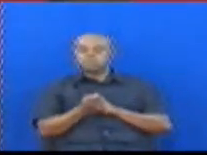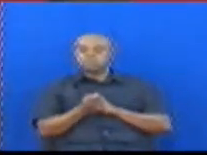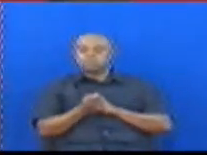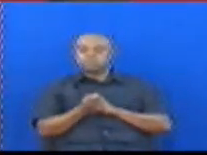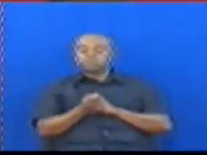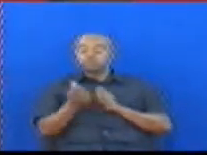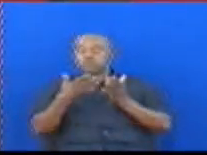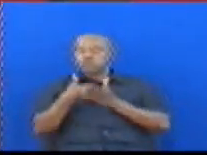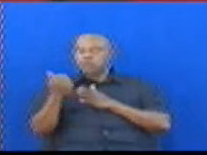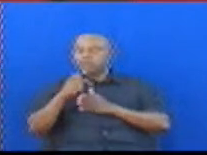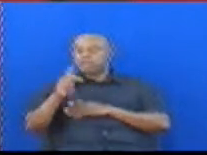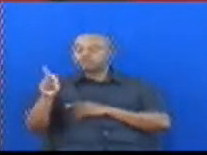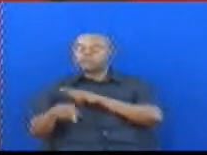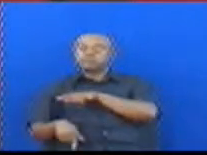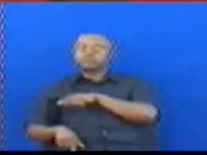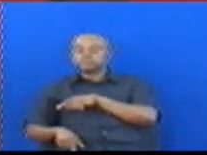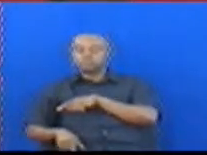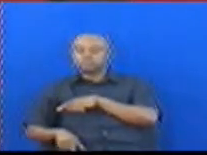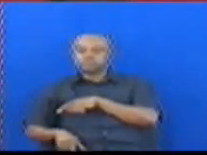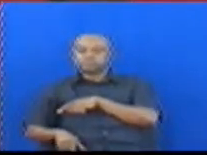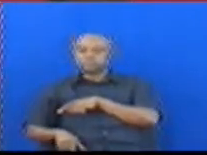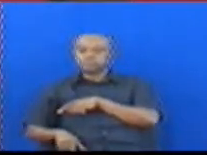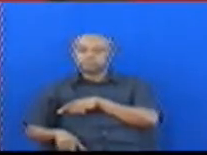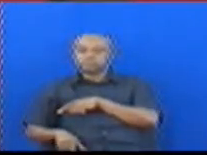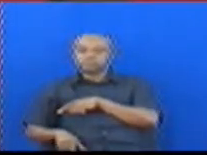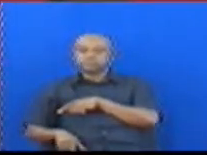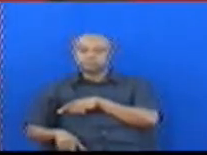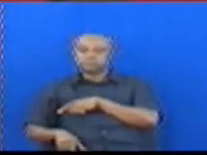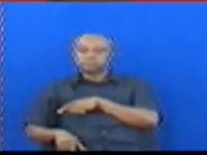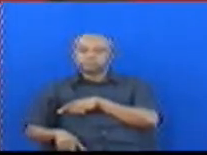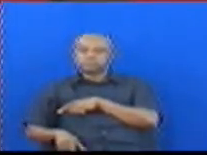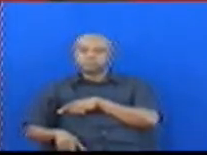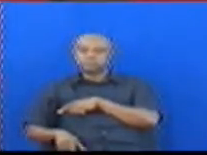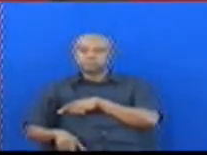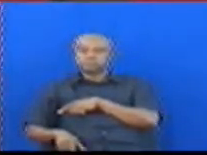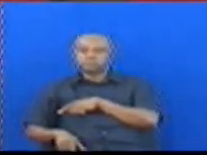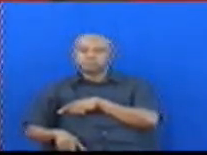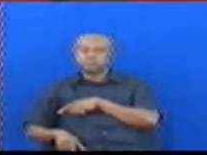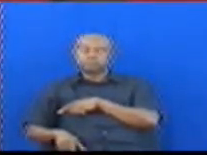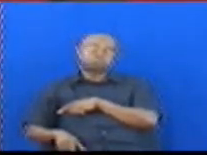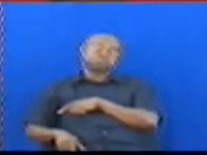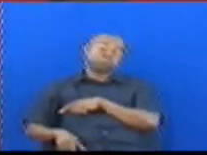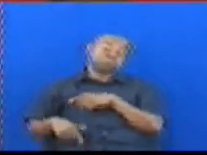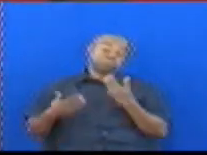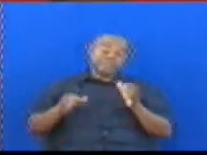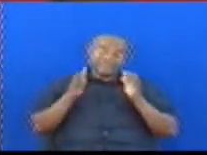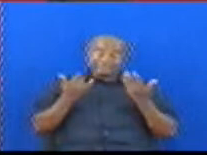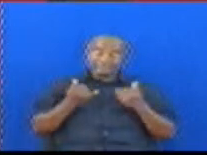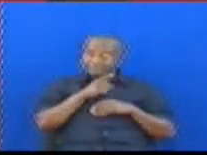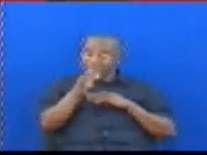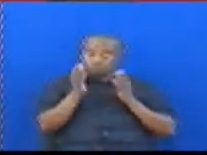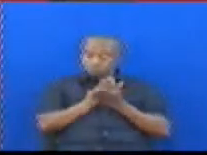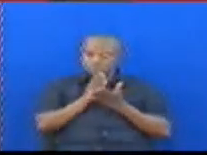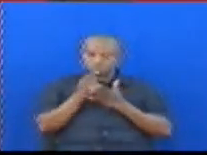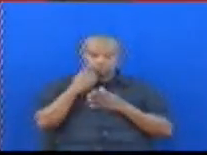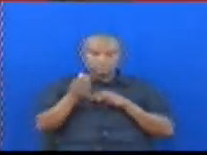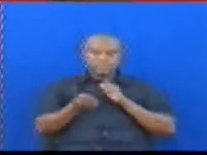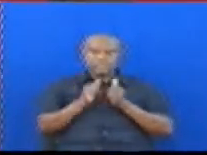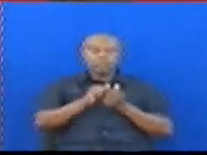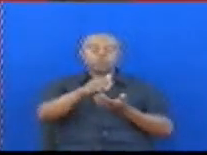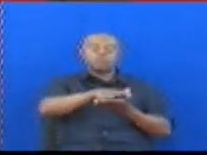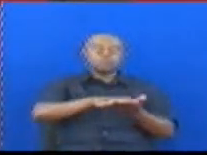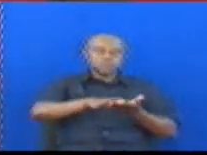ambayo tunapitisha hapa bungeni kwenda kwenye lugha ya Kiswahili. Sasa hili ni jambo la msingi sana kwa